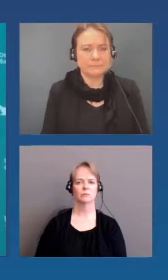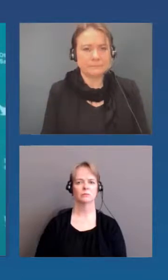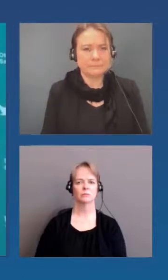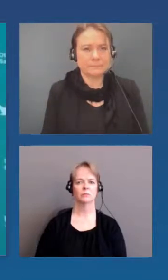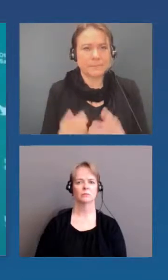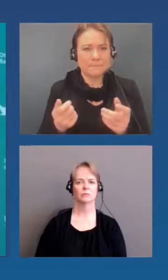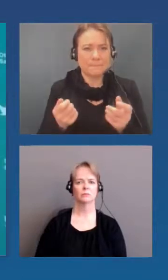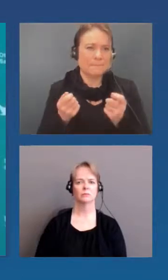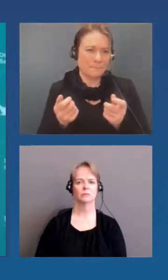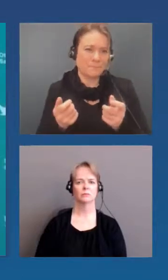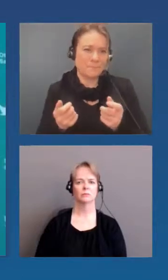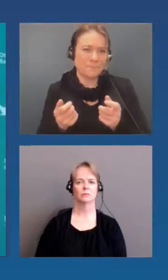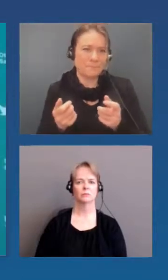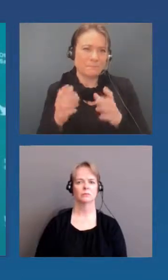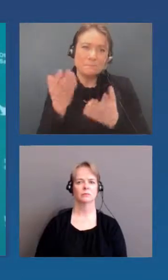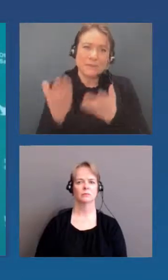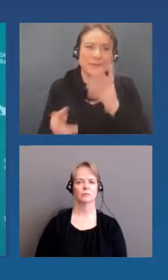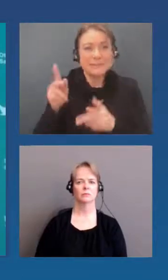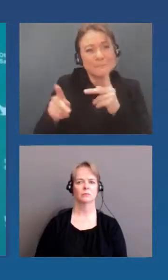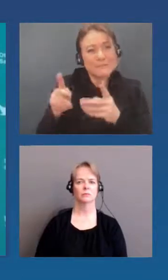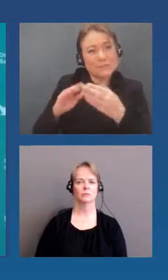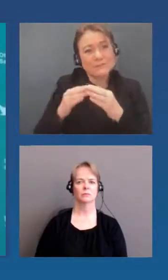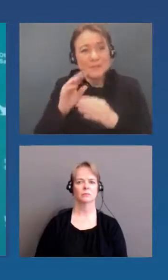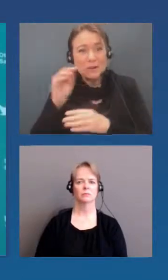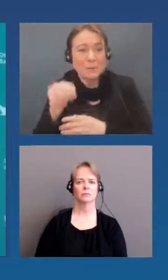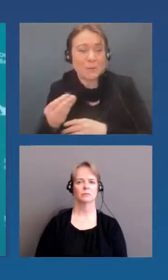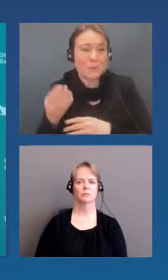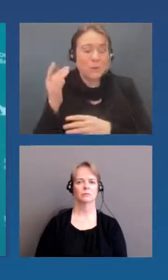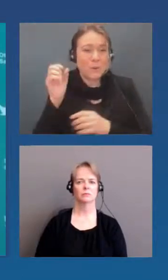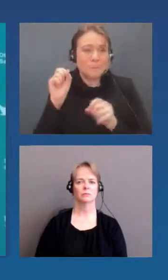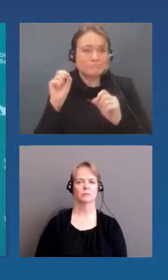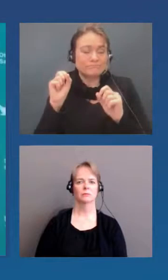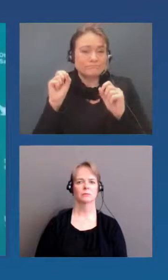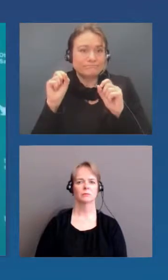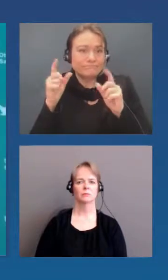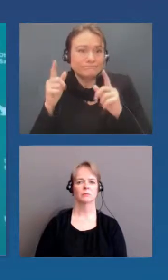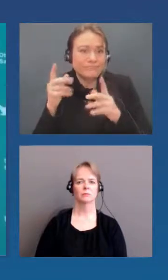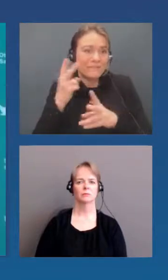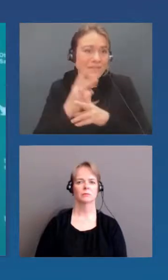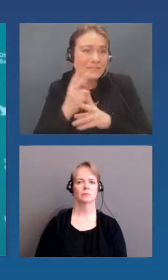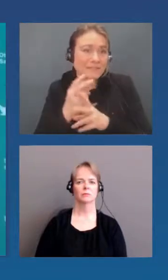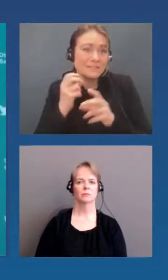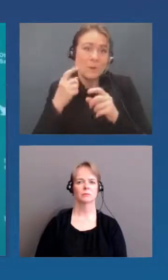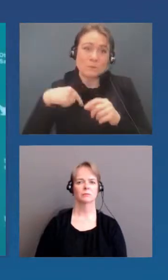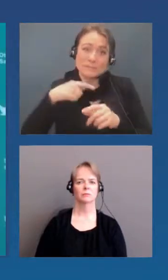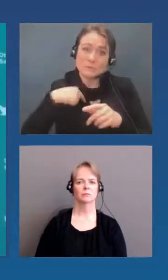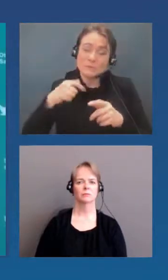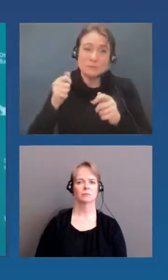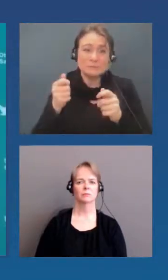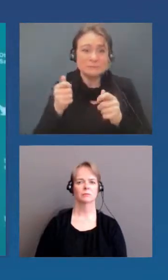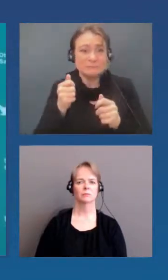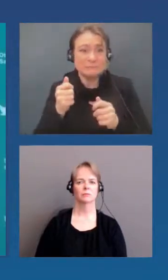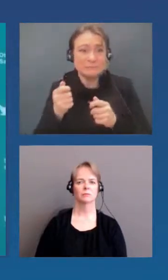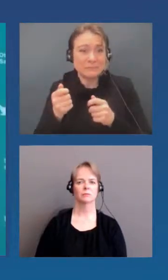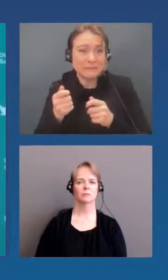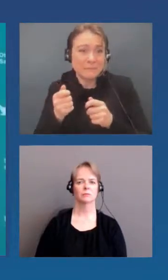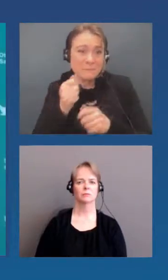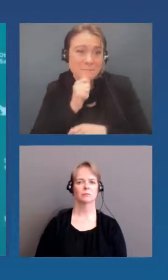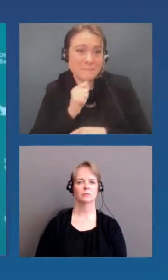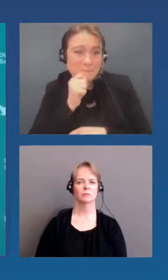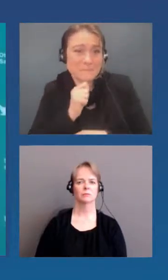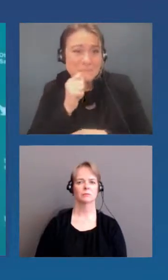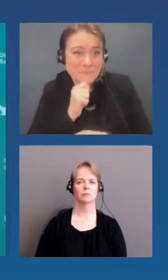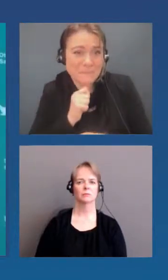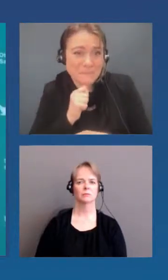caution, de prendre caution, de faire attention aux angles morts. On peut changer la situation par limiter nos